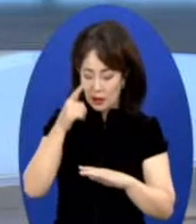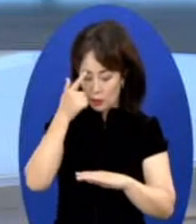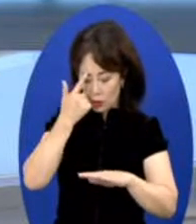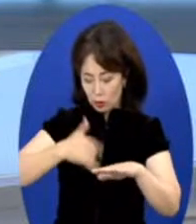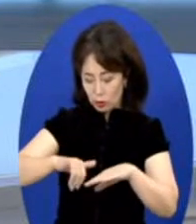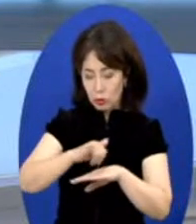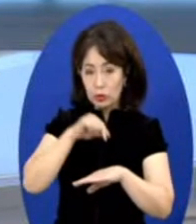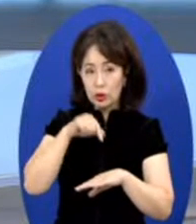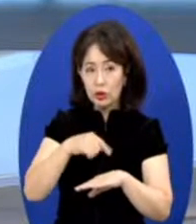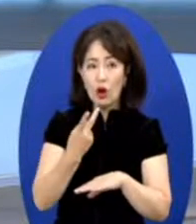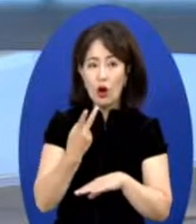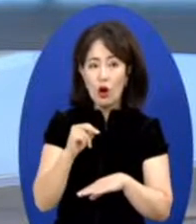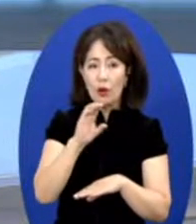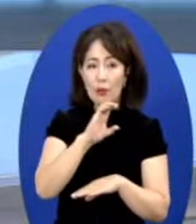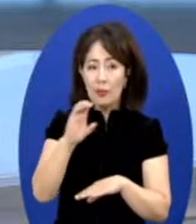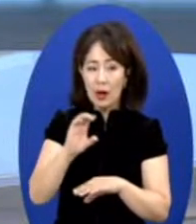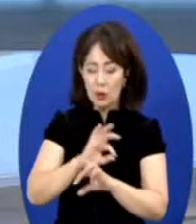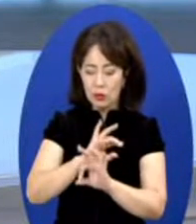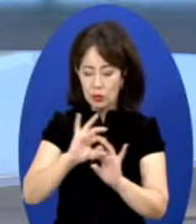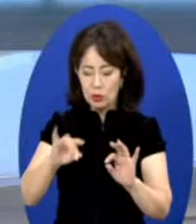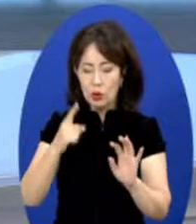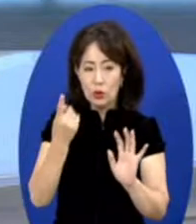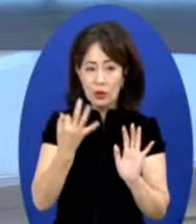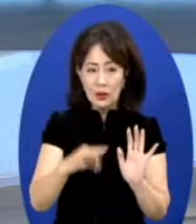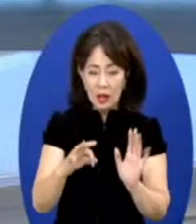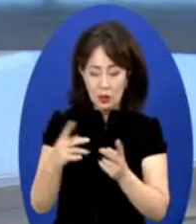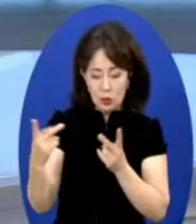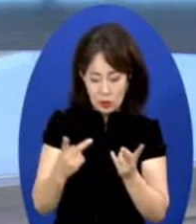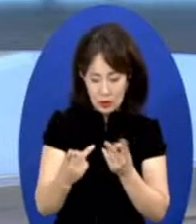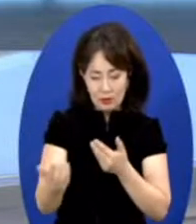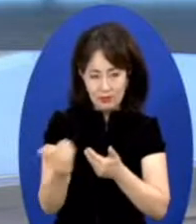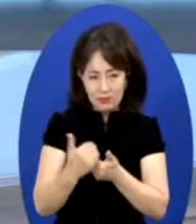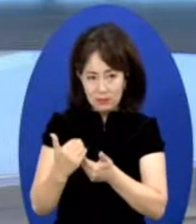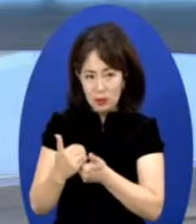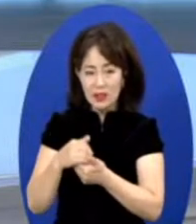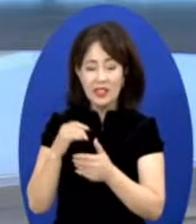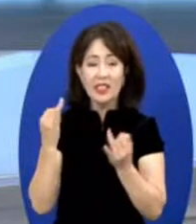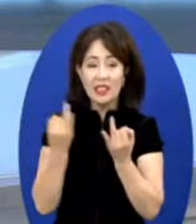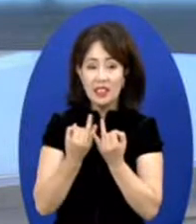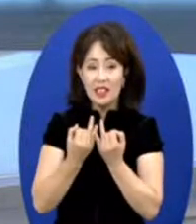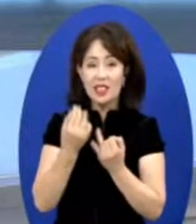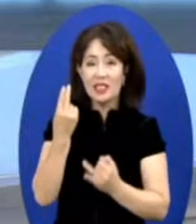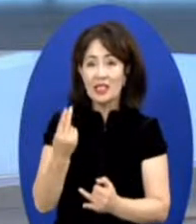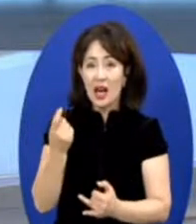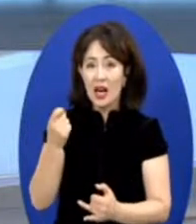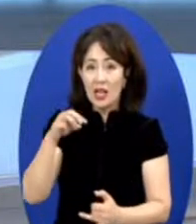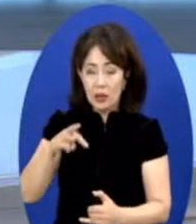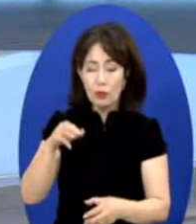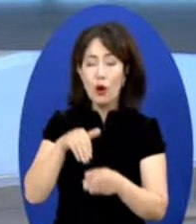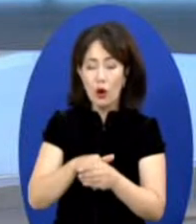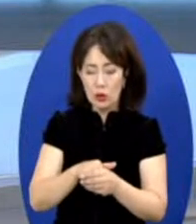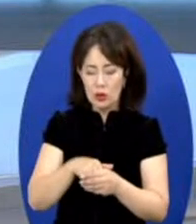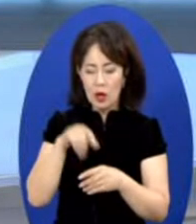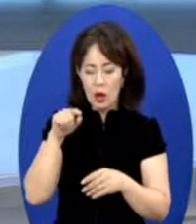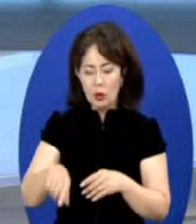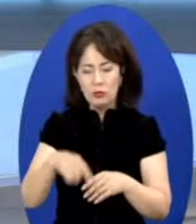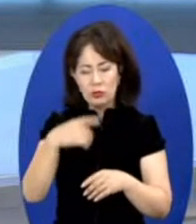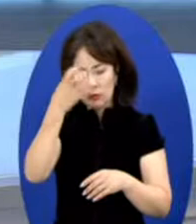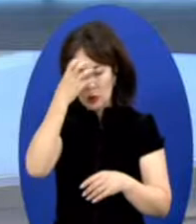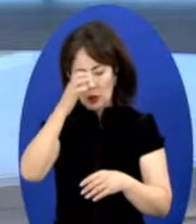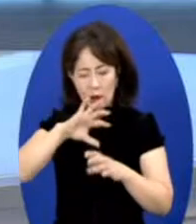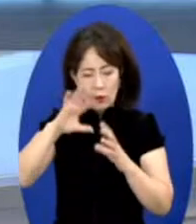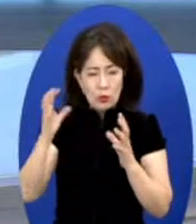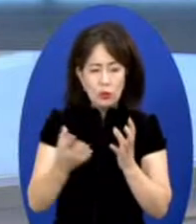байдлаар манай улс 23 байгуулгын 108 орчим үйлчилгээг цахим шилжүүлээд байна. 10 дугаар сар гэхэд нэмээд төрийн 181 үйлчилгээг